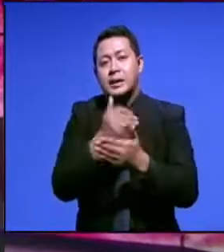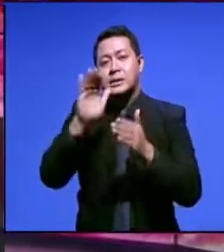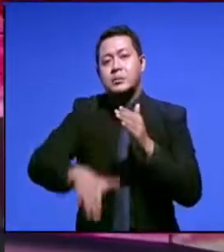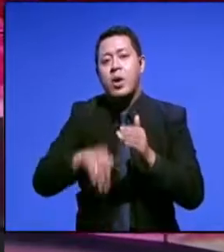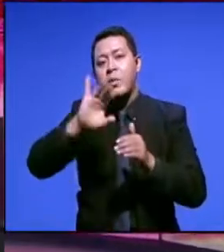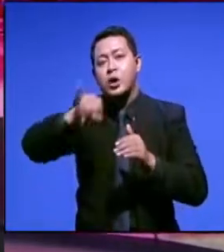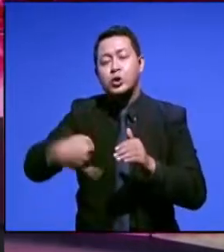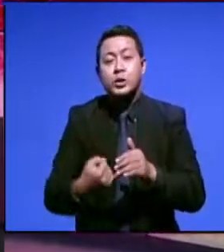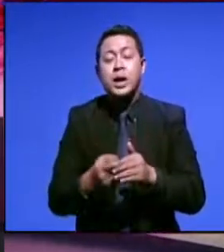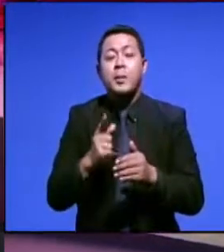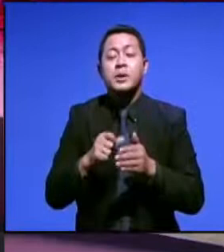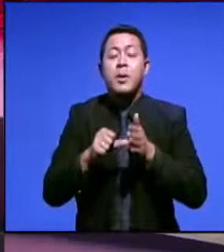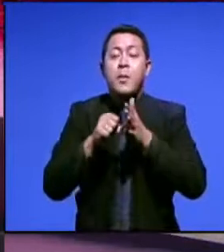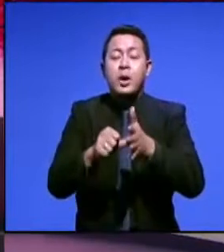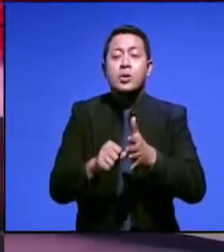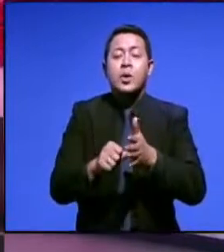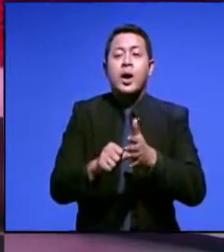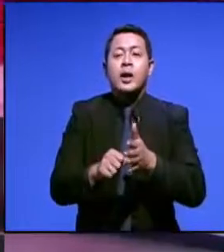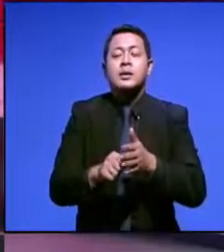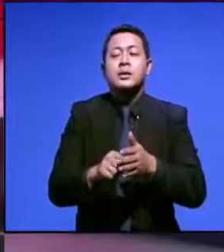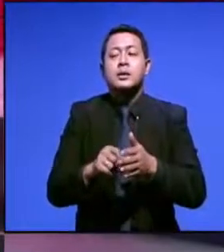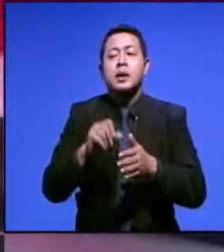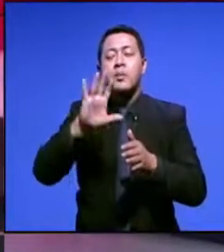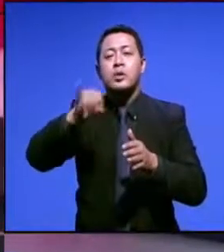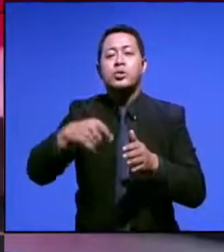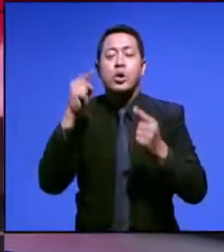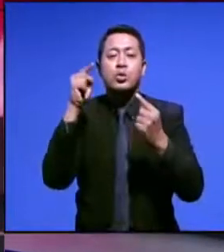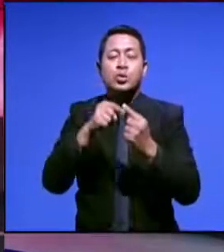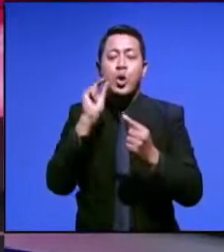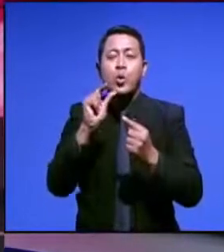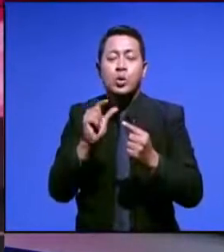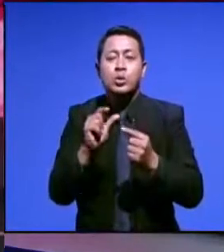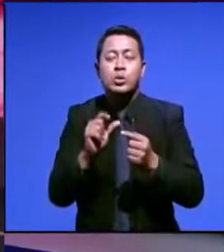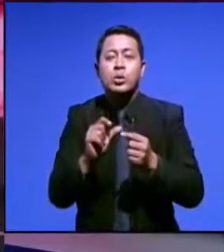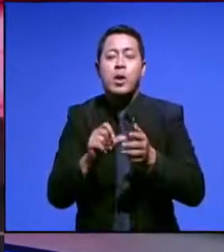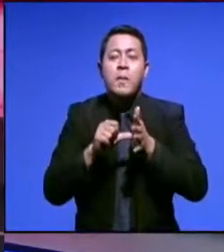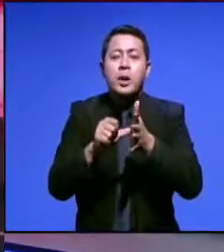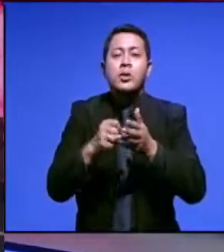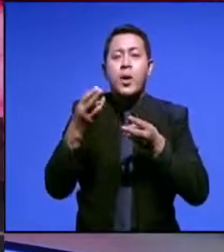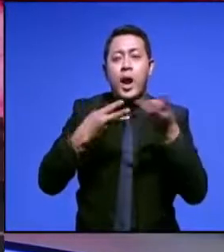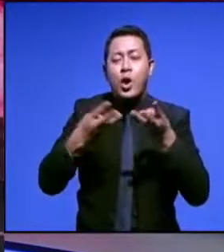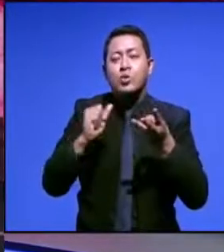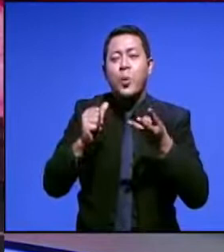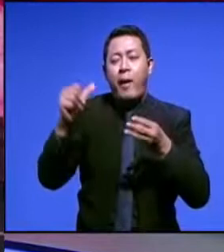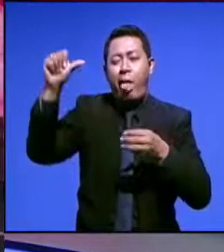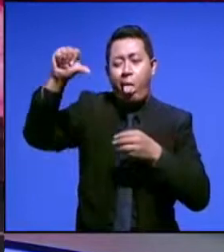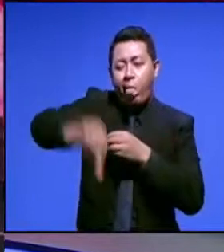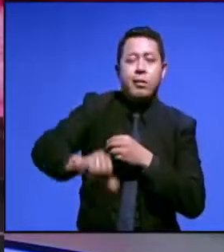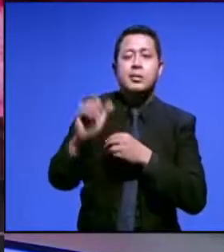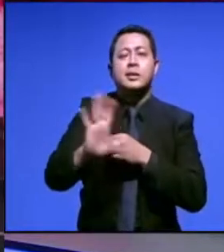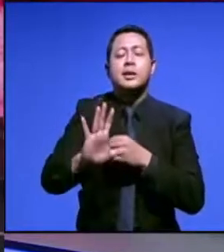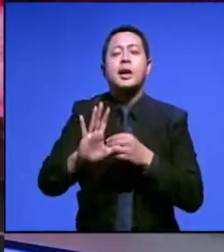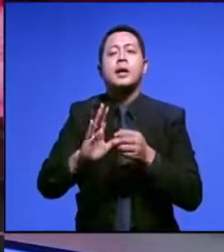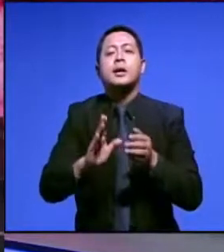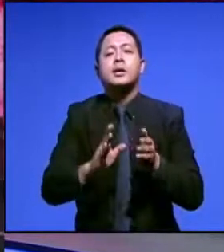rupiah. Pasalnya, subsidi Rp600.000 per bulan bertujuan untuk menggenjot perekonomian agar tidak makin terpuruk di